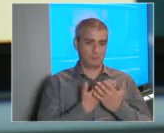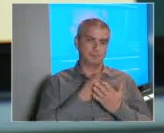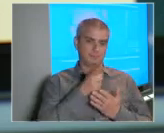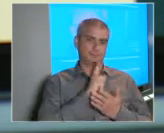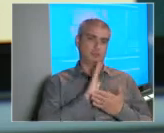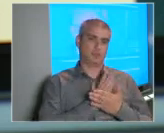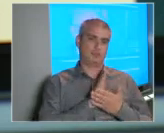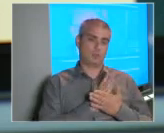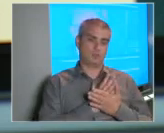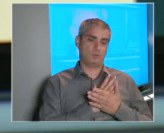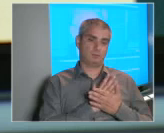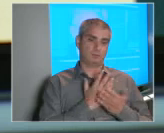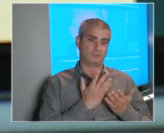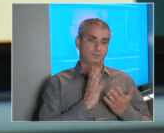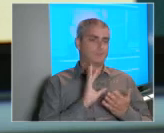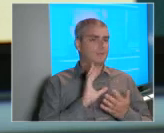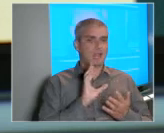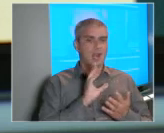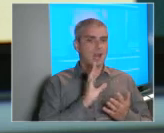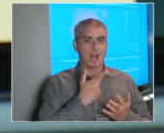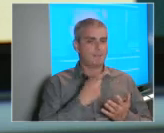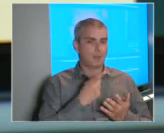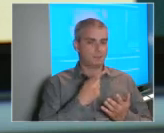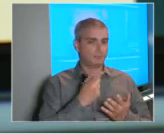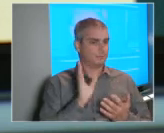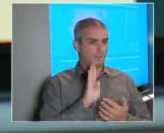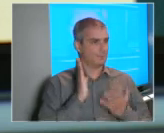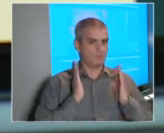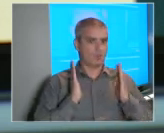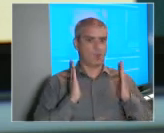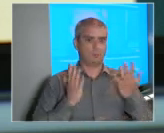אלה שהוא יקבעו. למה נתניהו בכל זאת ככה מאוד